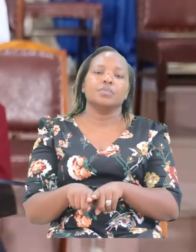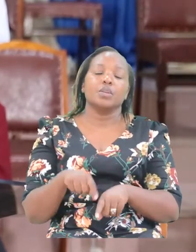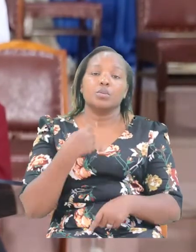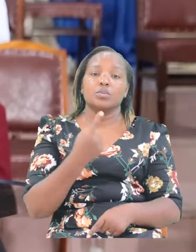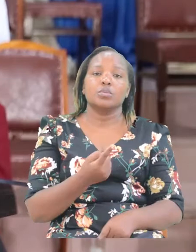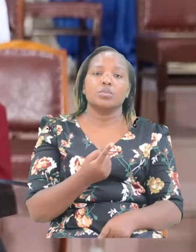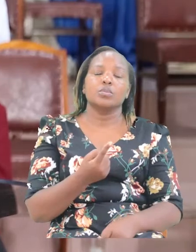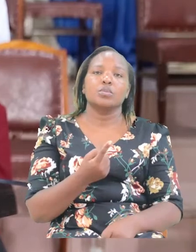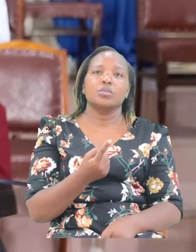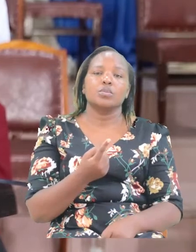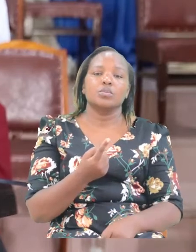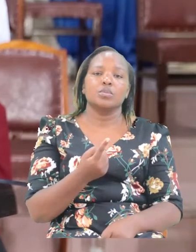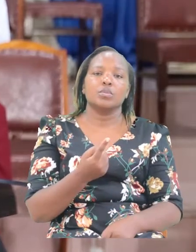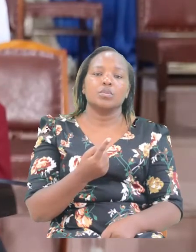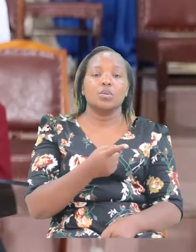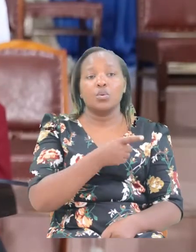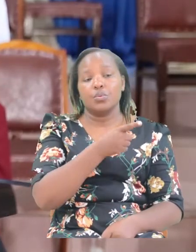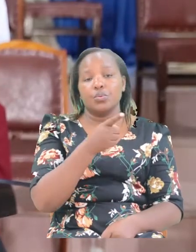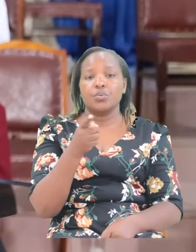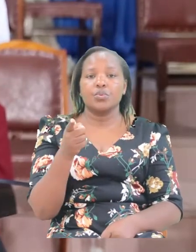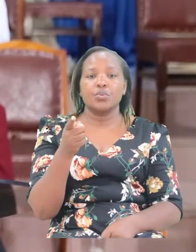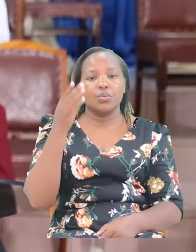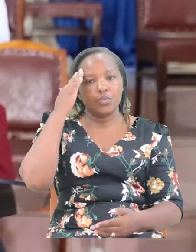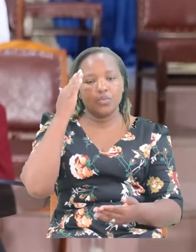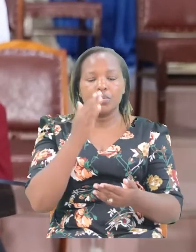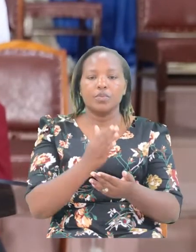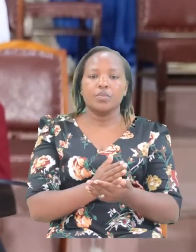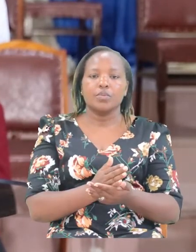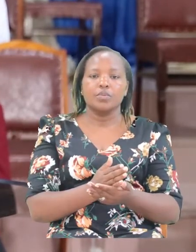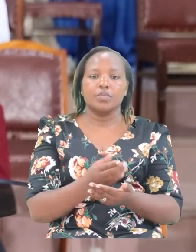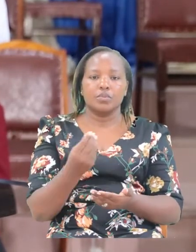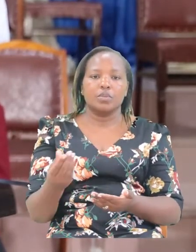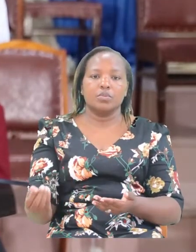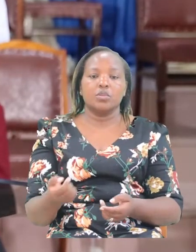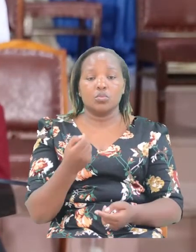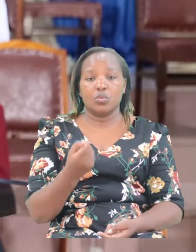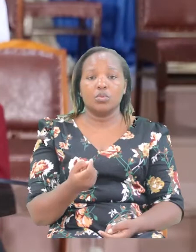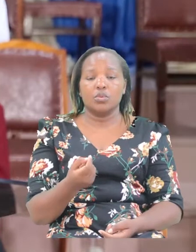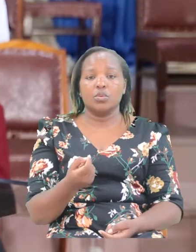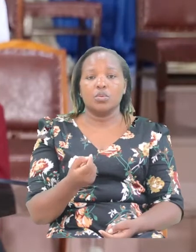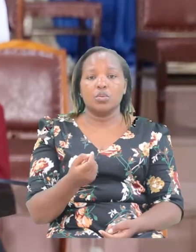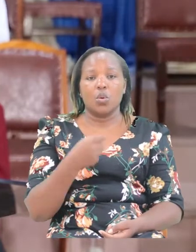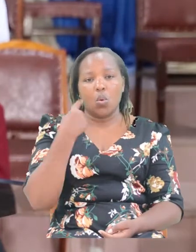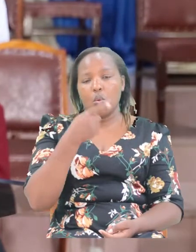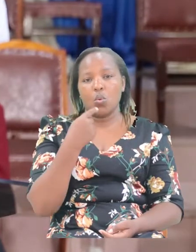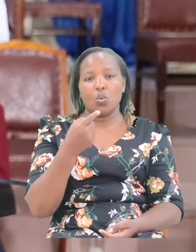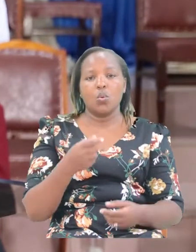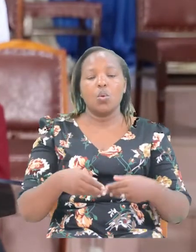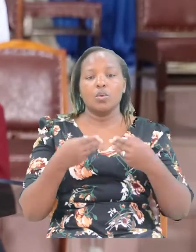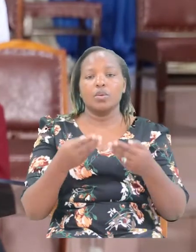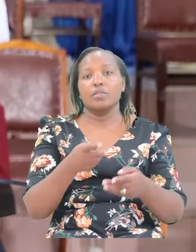Basi, kama nyinyi hamkuwa waaminifu katika mali ya udhalimu, ni nani